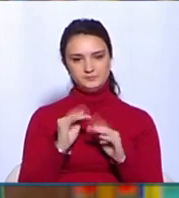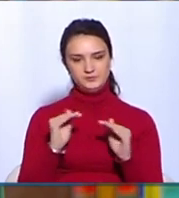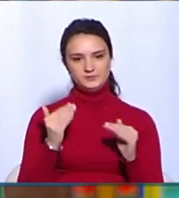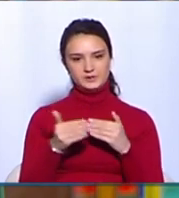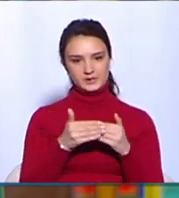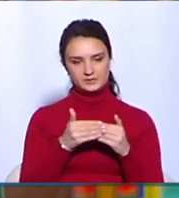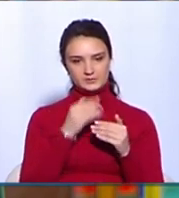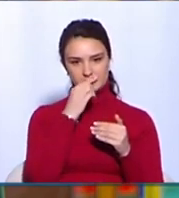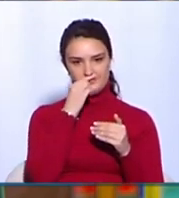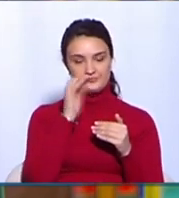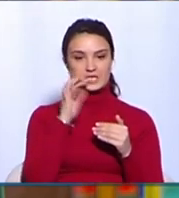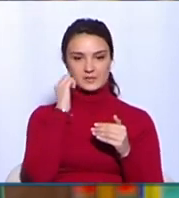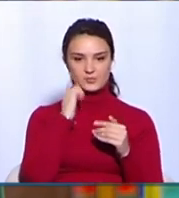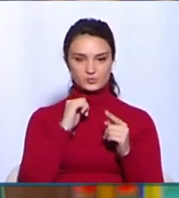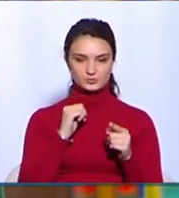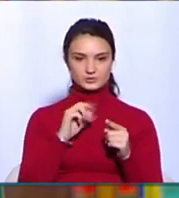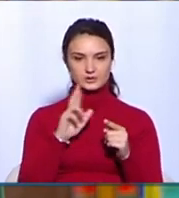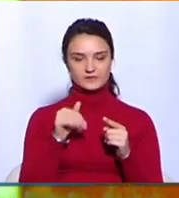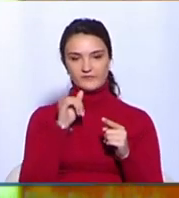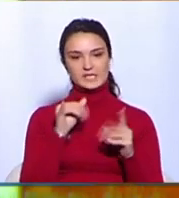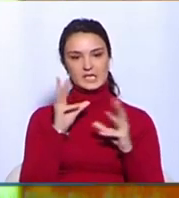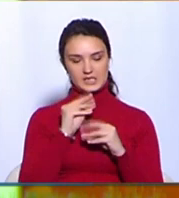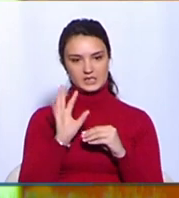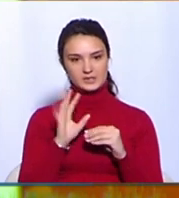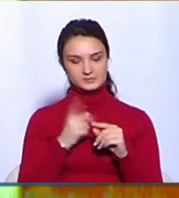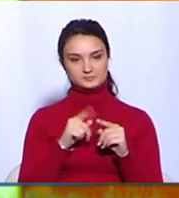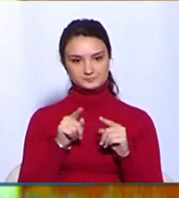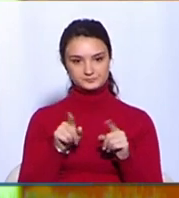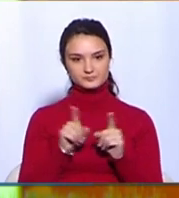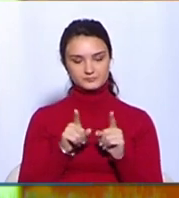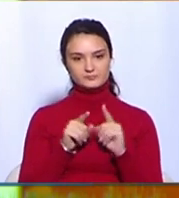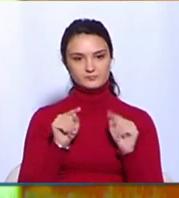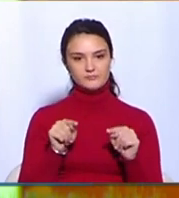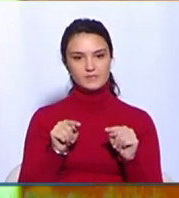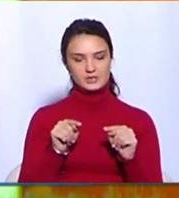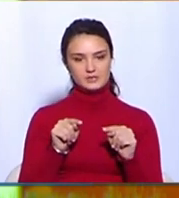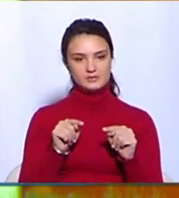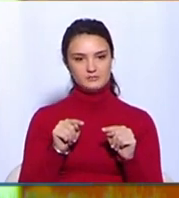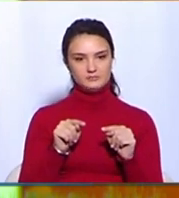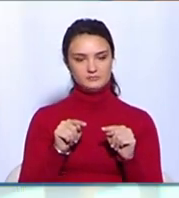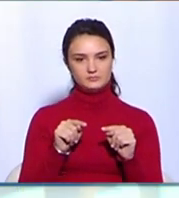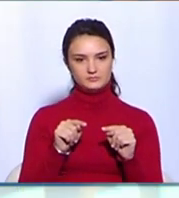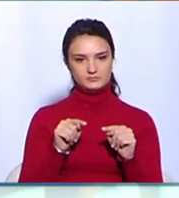ბავშვთან ახლოს და არა მოხუცთან, მაგრამ ვერ ახერხებ. ესეც გარკვეულწილად